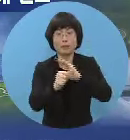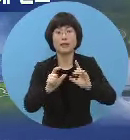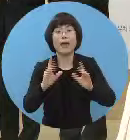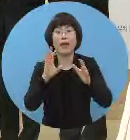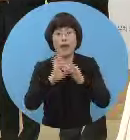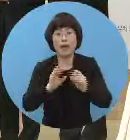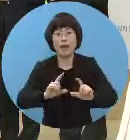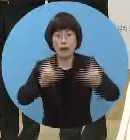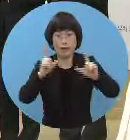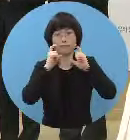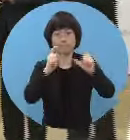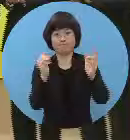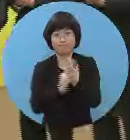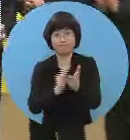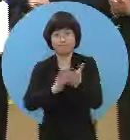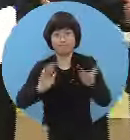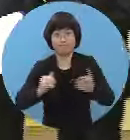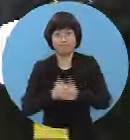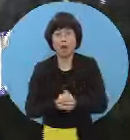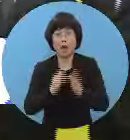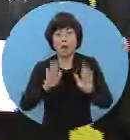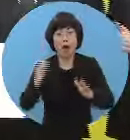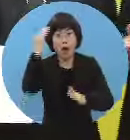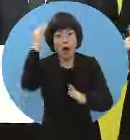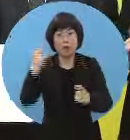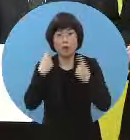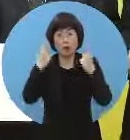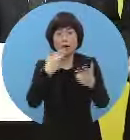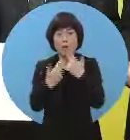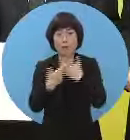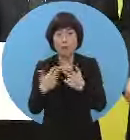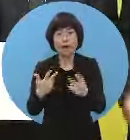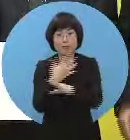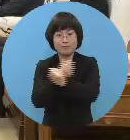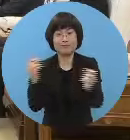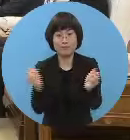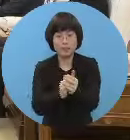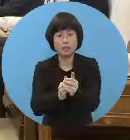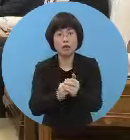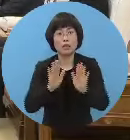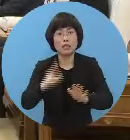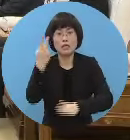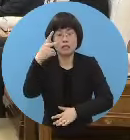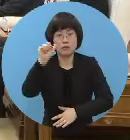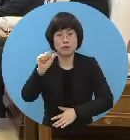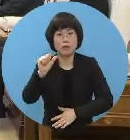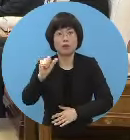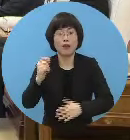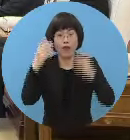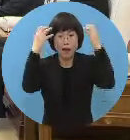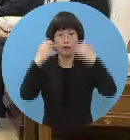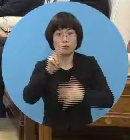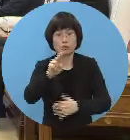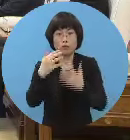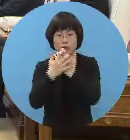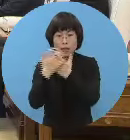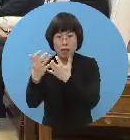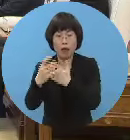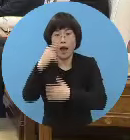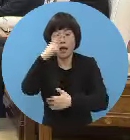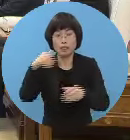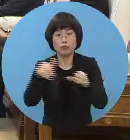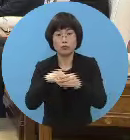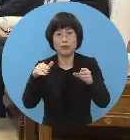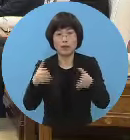선포했습니다. 전라남도와 광주시는 한국관광협회 등과 협약을 맺고 2015 학예유대회,